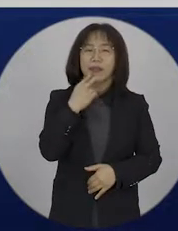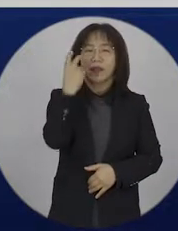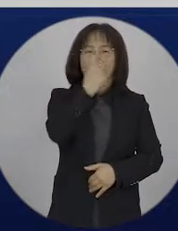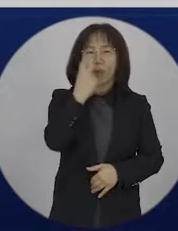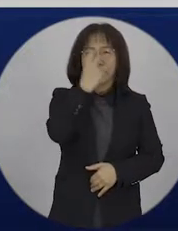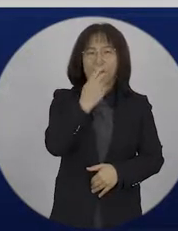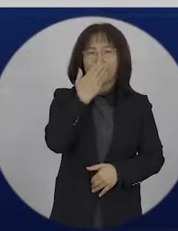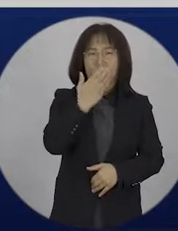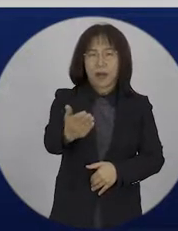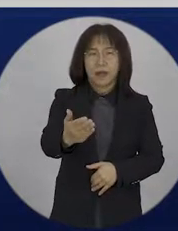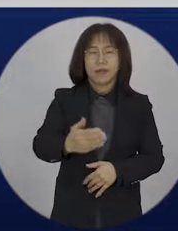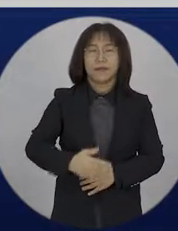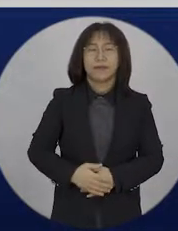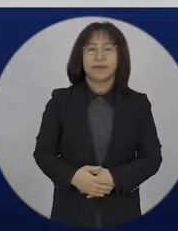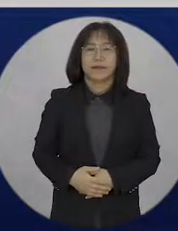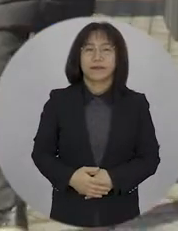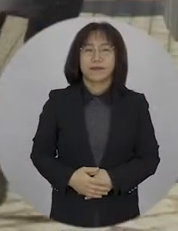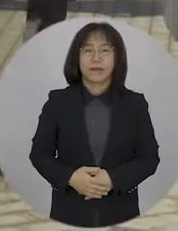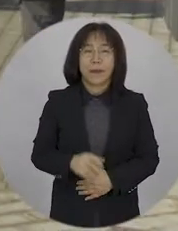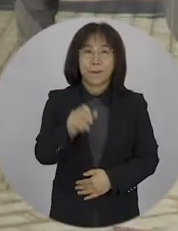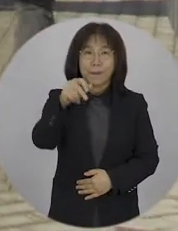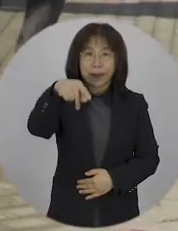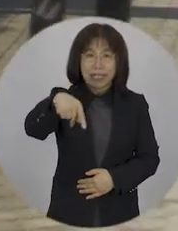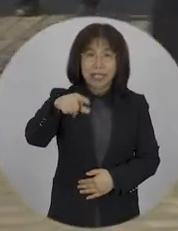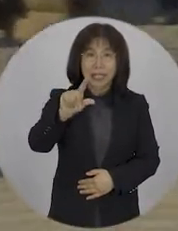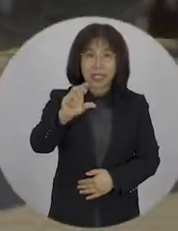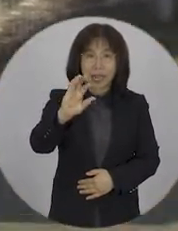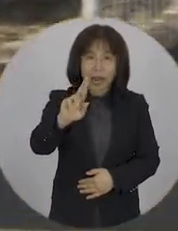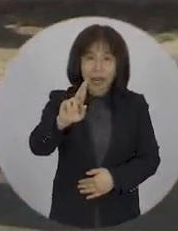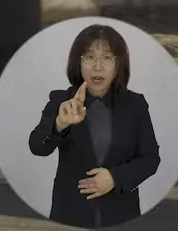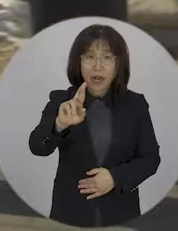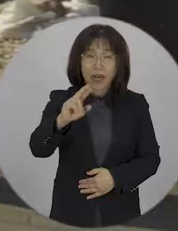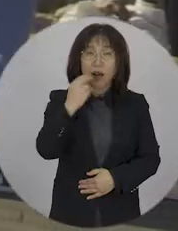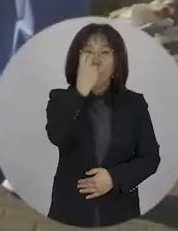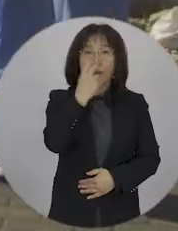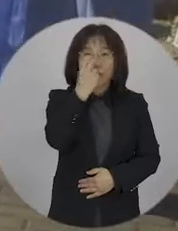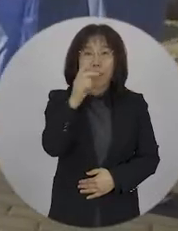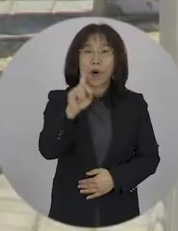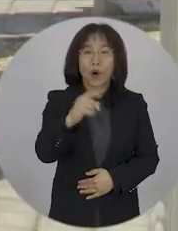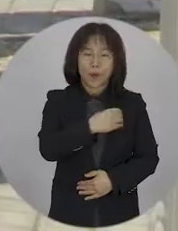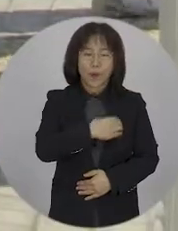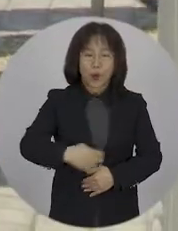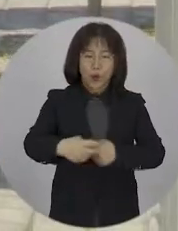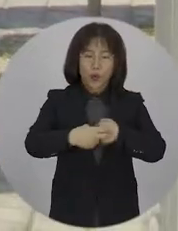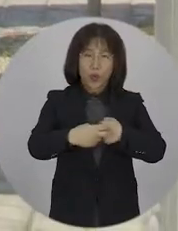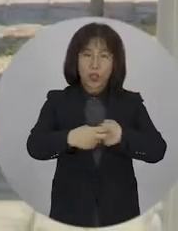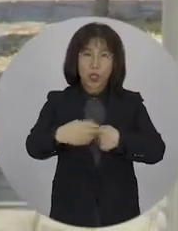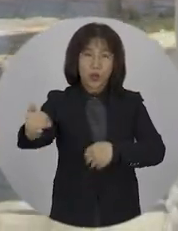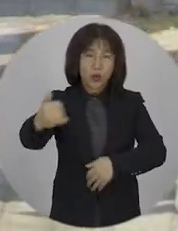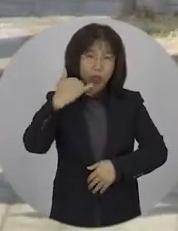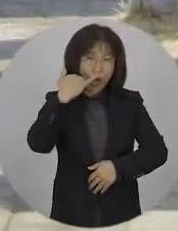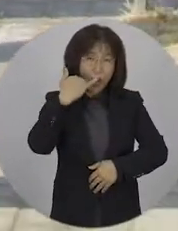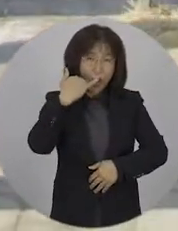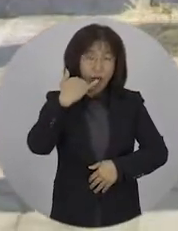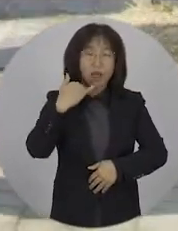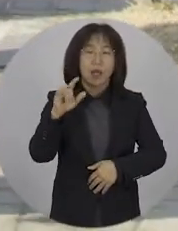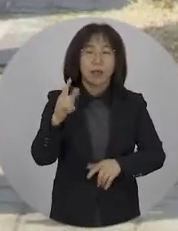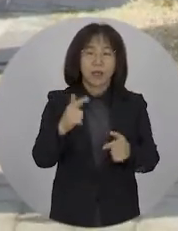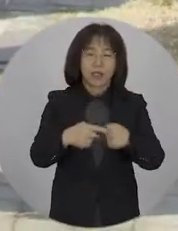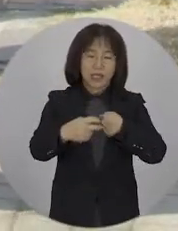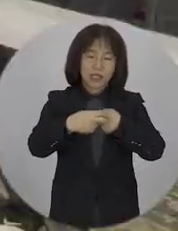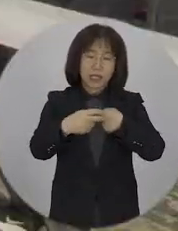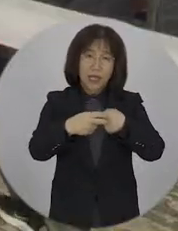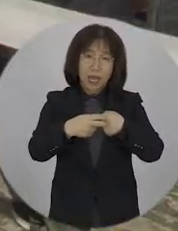검사를 받을 수 있게 됐습니다. PCR 검사를 바로 받을 수 있는 조건은 보건소에서 PCR 검사를 요청을